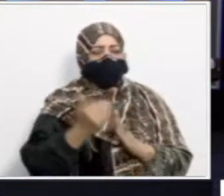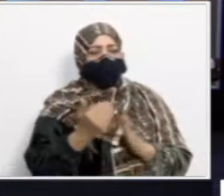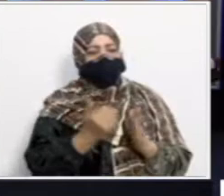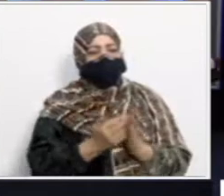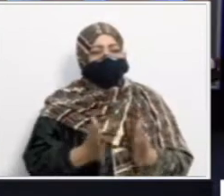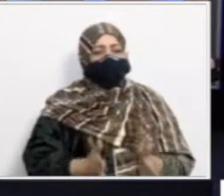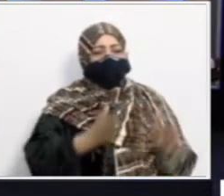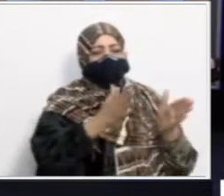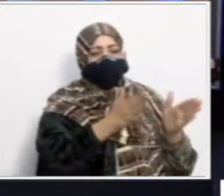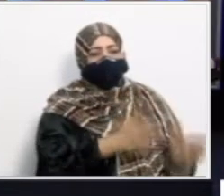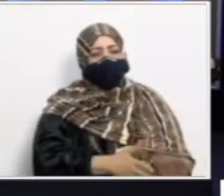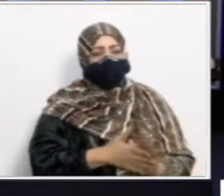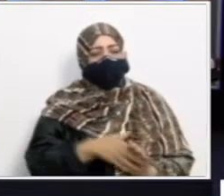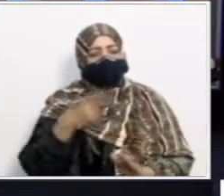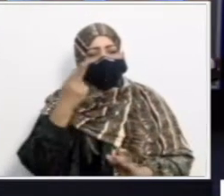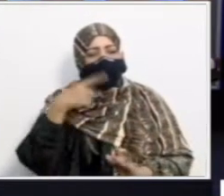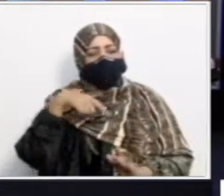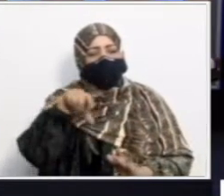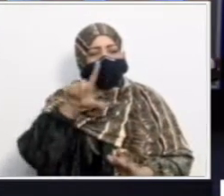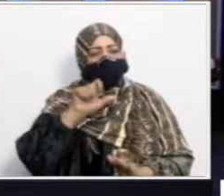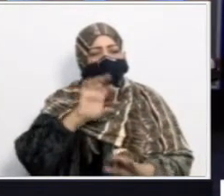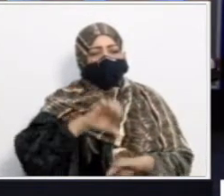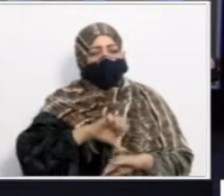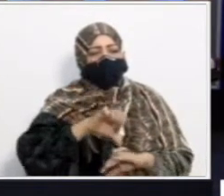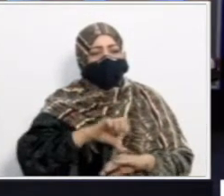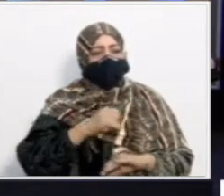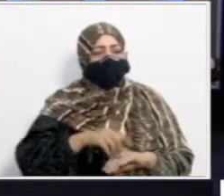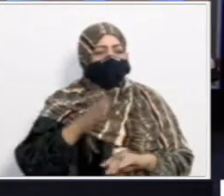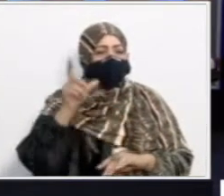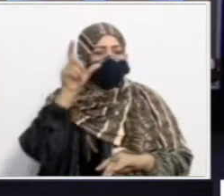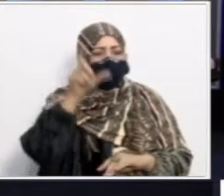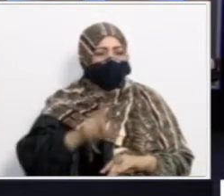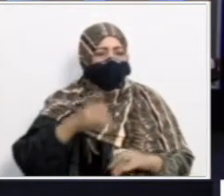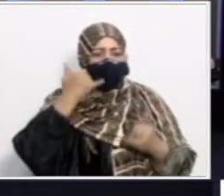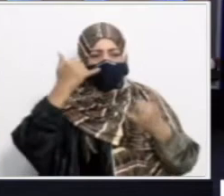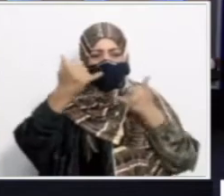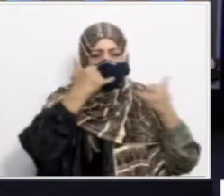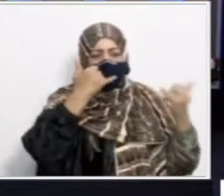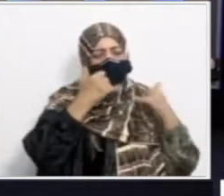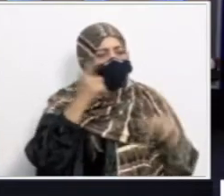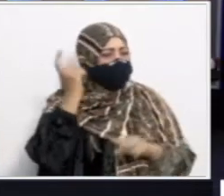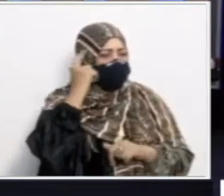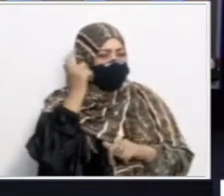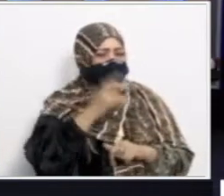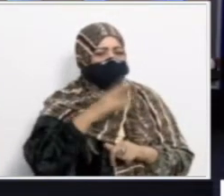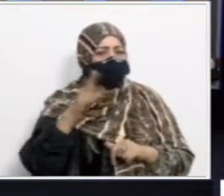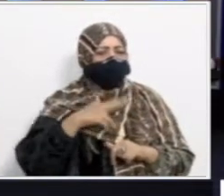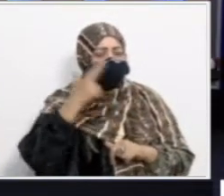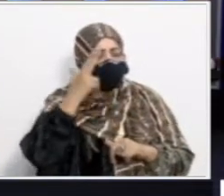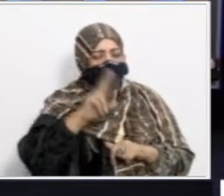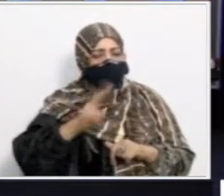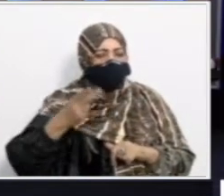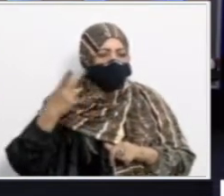تكلمت وكلمت كم من واحد، ومع لما عرفش كلمتك أنت وما كلمتكش، كلمت الشيخ عبد الفتاح وكلمت كذا، على أساس